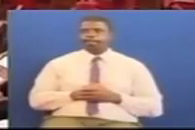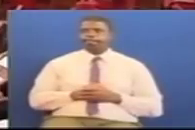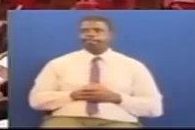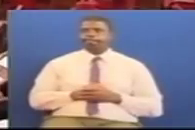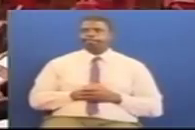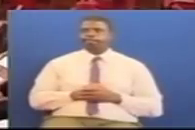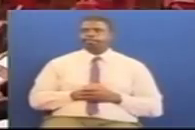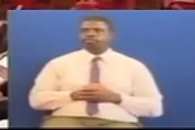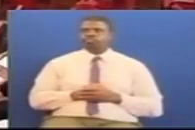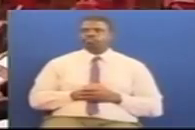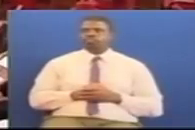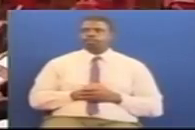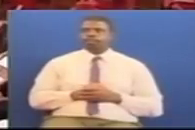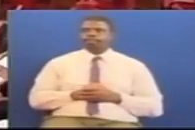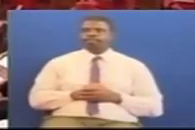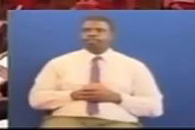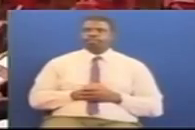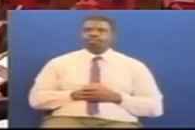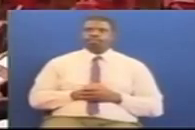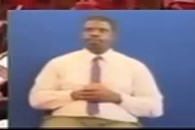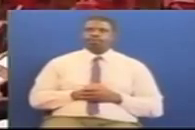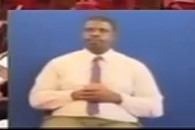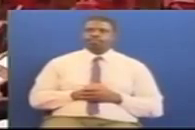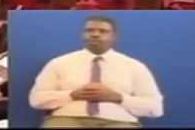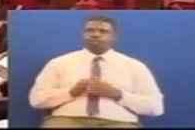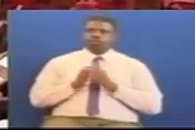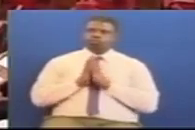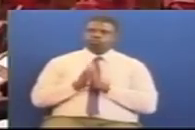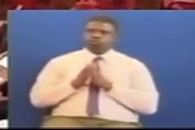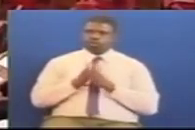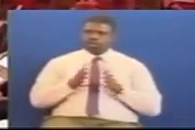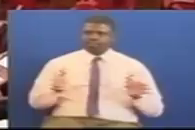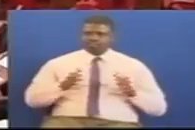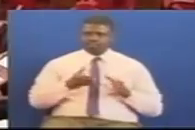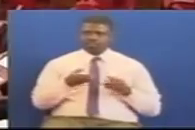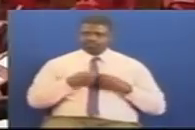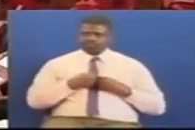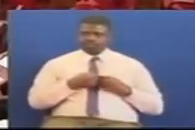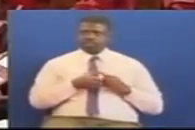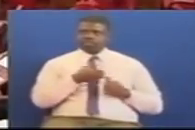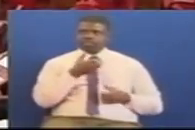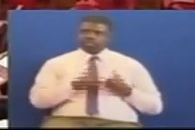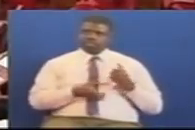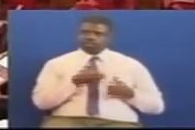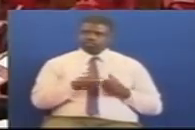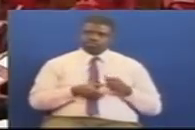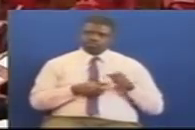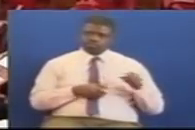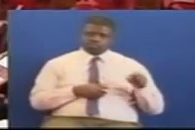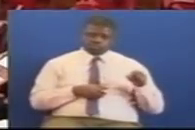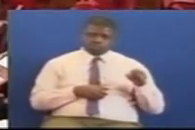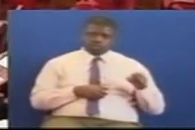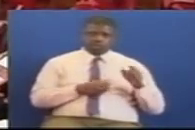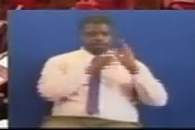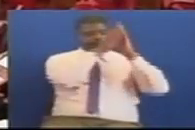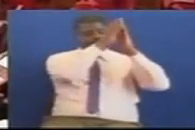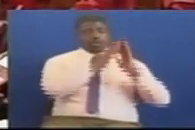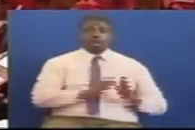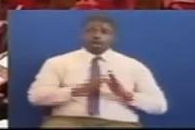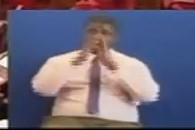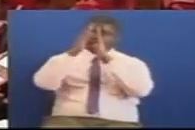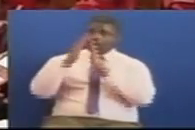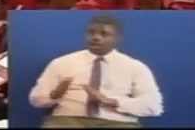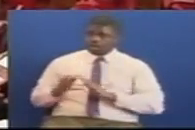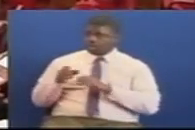Hadi. Mheshimiwa Mwenyekiti, nakushukuru kwa kunipa nafasi. Changamoto ya minara inayokabili jimbo la Lulindi inafanana